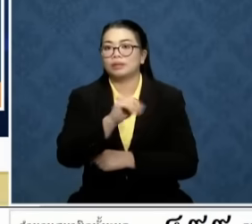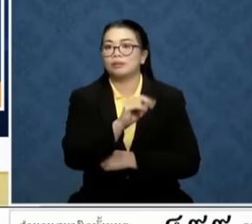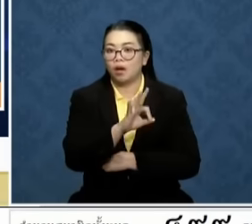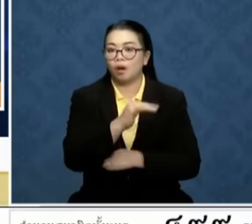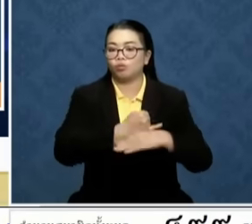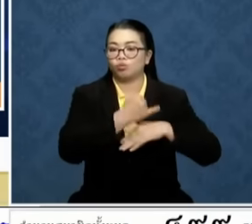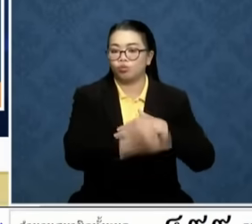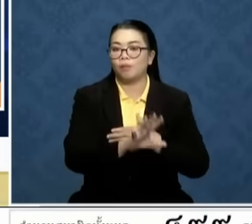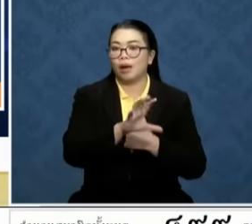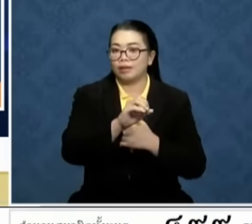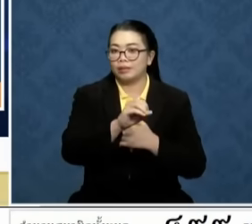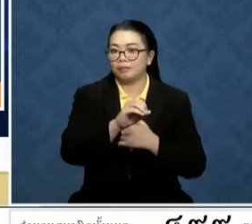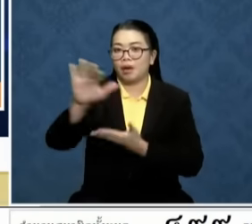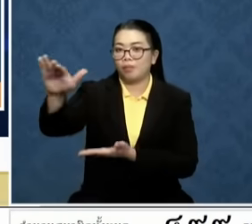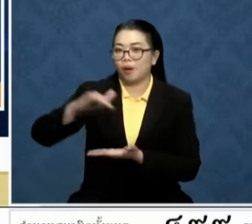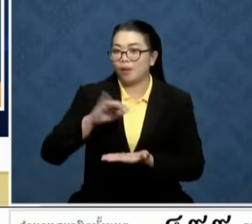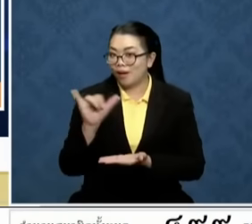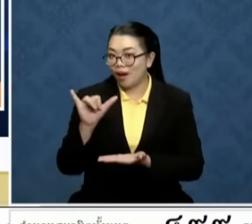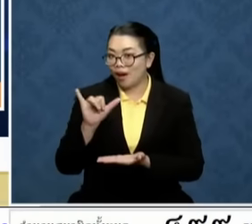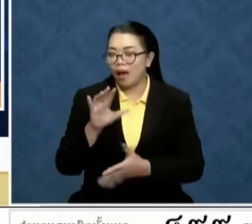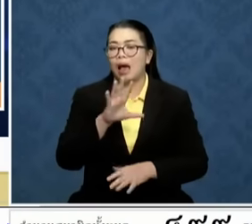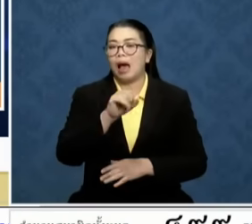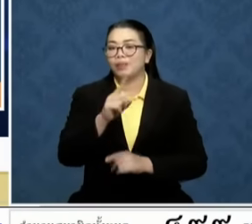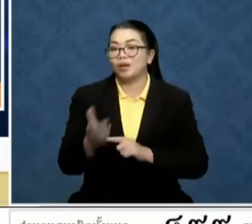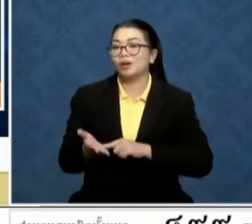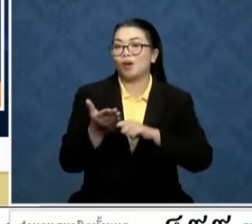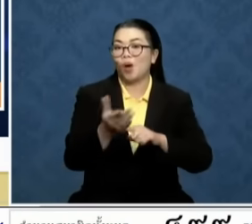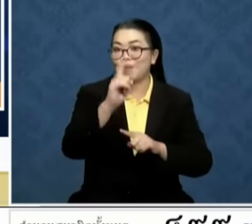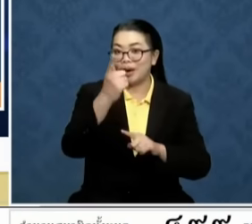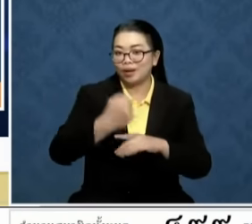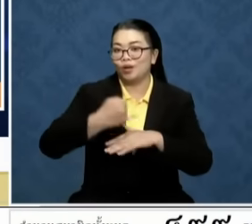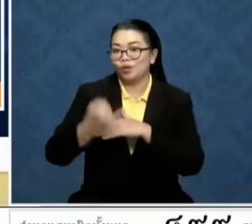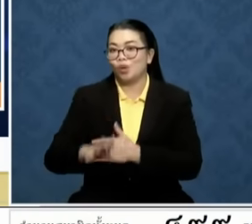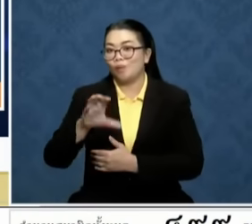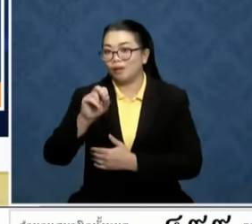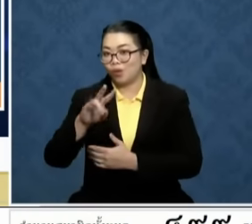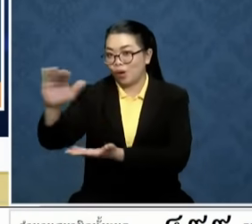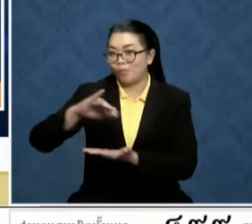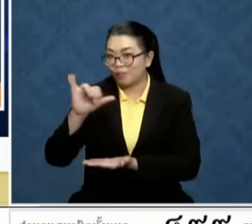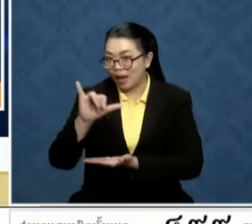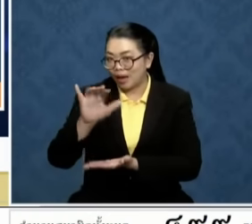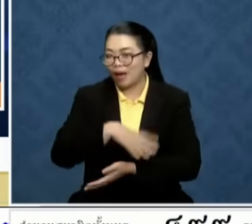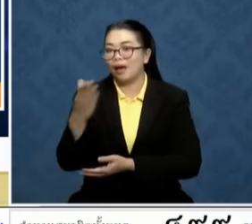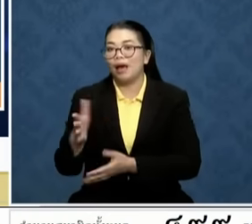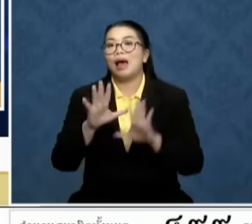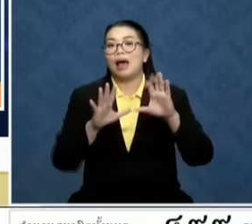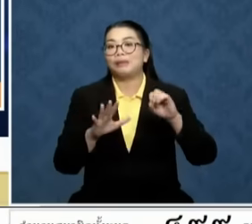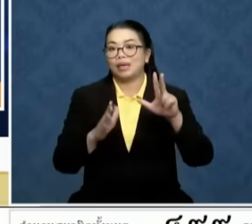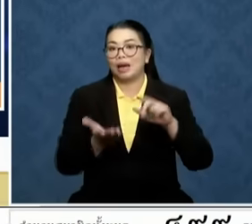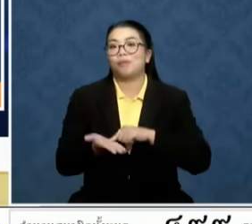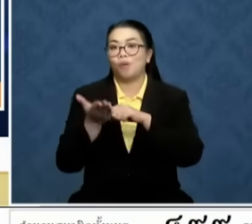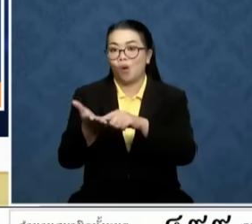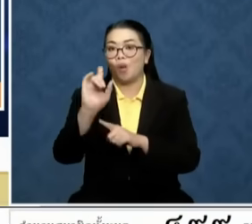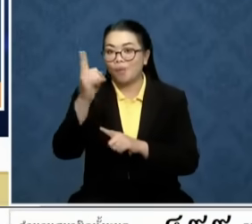จบ 50ยังไม่เอาเข้ามา 51ขอใหม่ท่านประธานจบ 52ยังไม่พร้อมกันเข้ามา 53เลยขอใหม่อีกรอบนึง